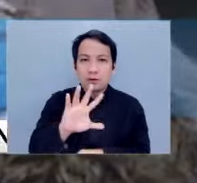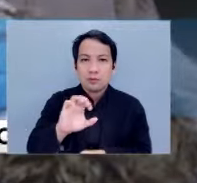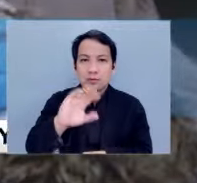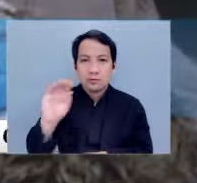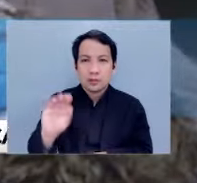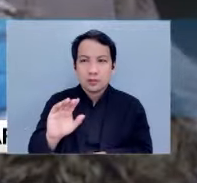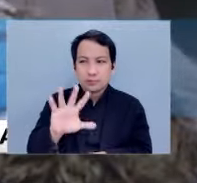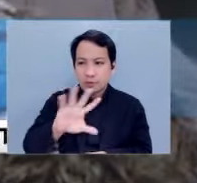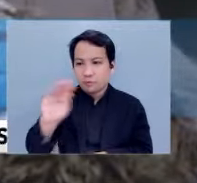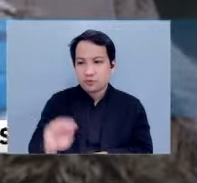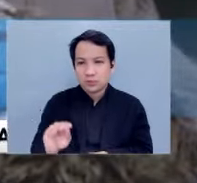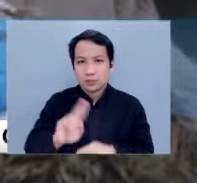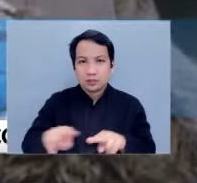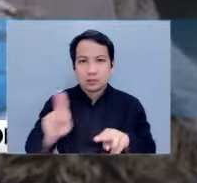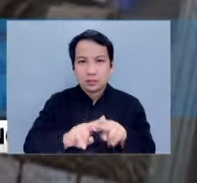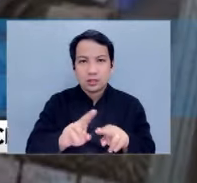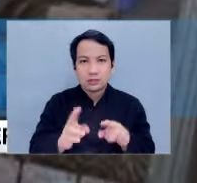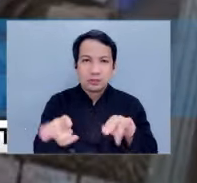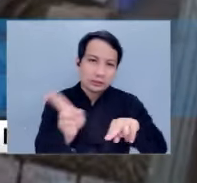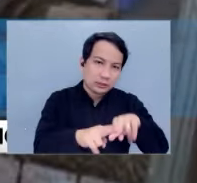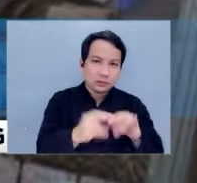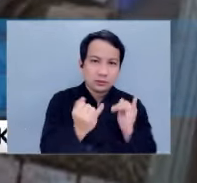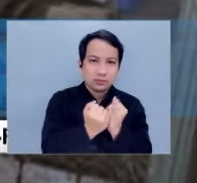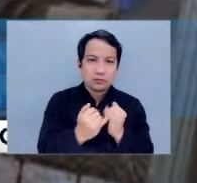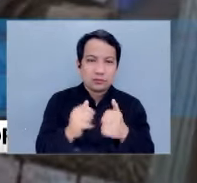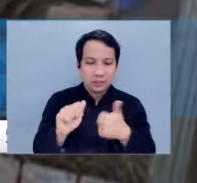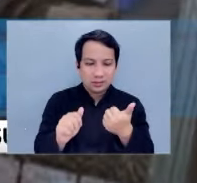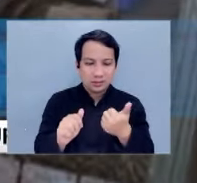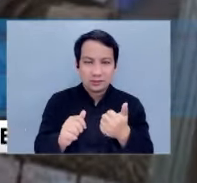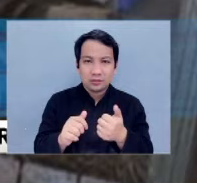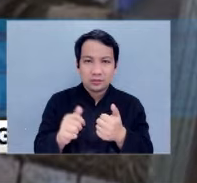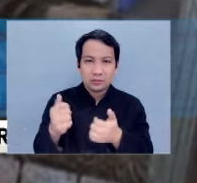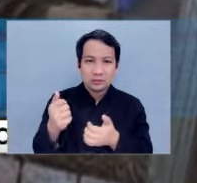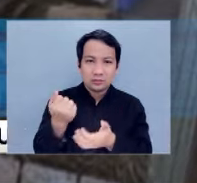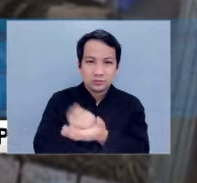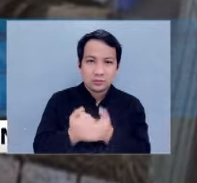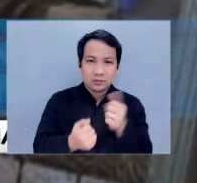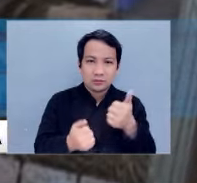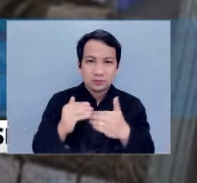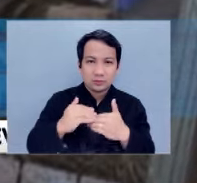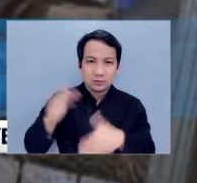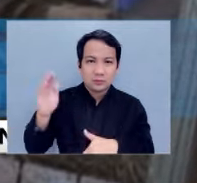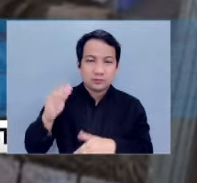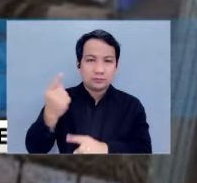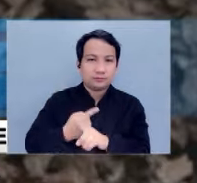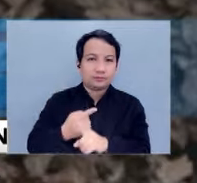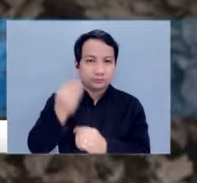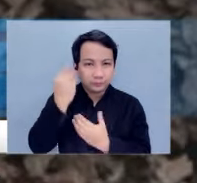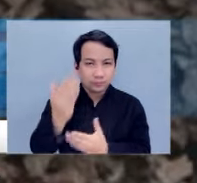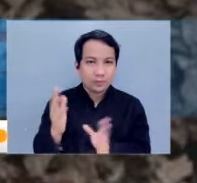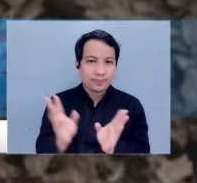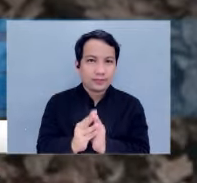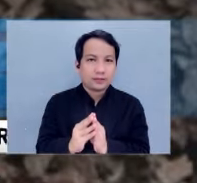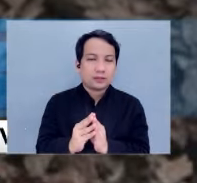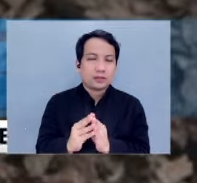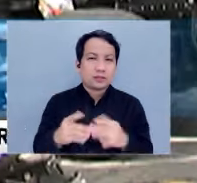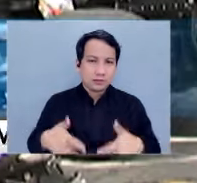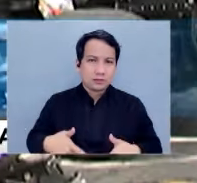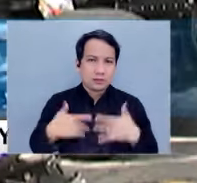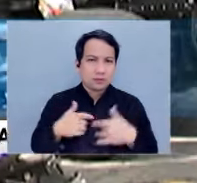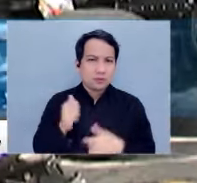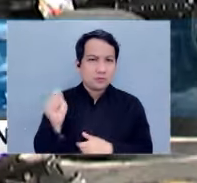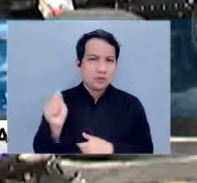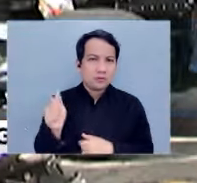ng mga sumasahod ng 10,000 hanggang 100 piso kada buwan. Pero giit ng grupo, mabubuhay pa rin naman daw ang